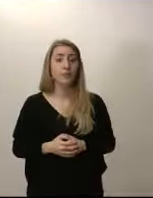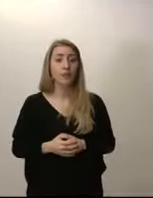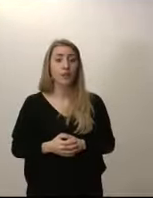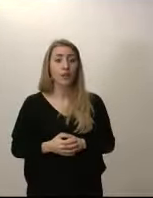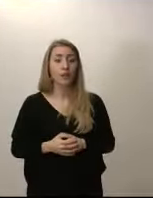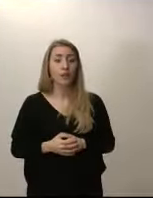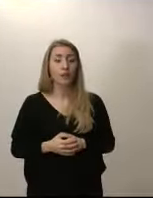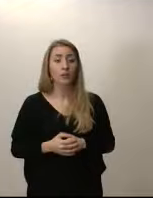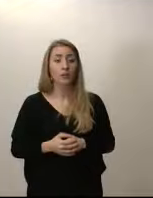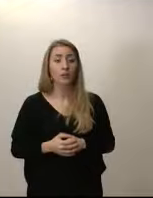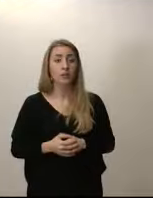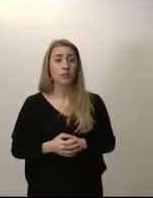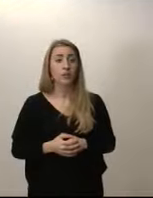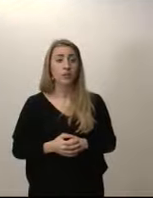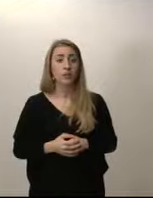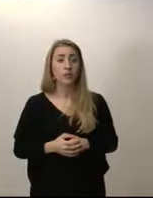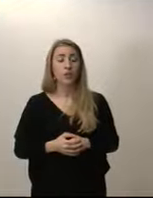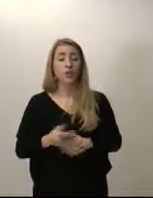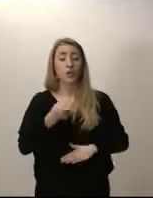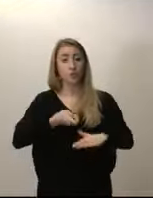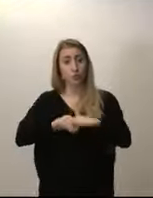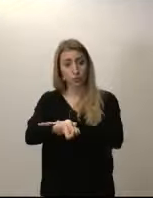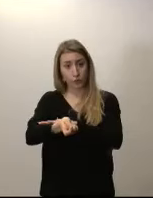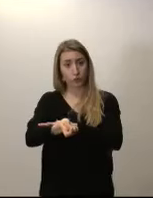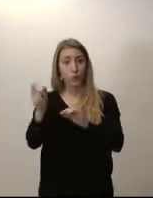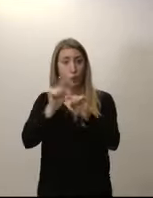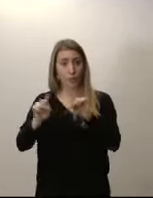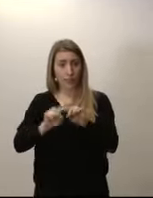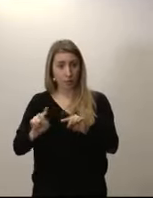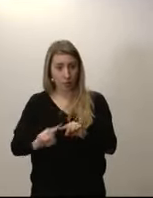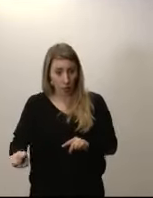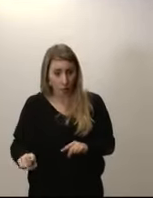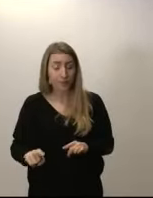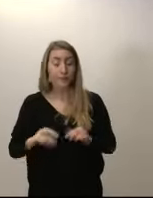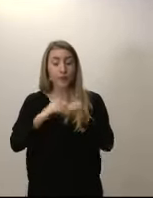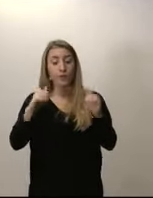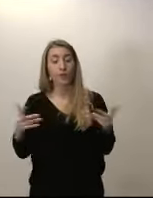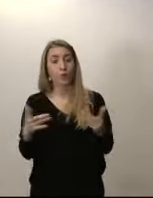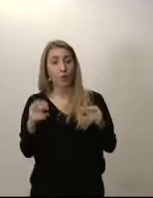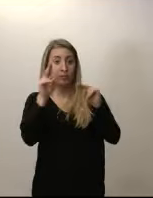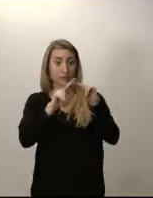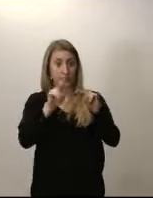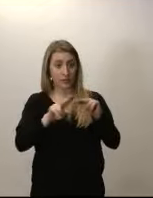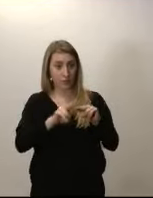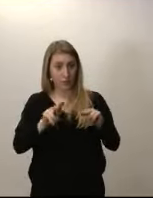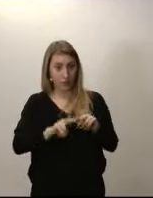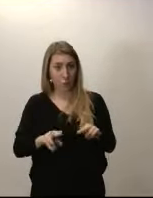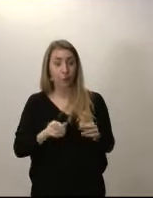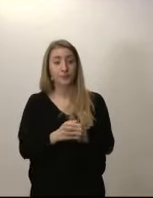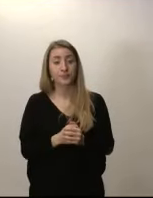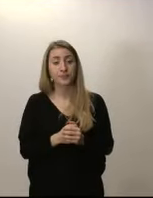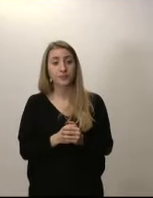subventions d'équipement versées, donc les travaux qu'on retrouve, hein, les vrais travaux, une fois déduits les deux rubriques